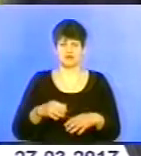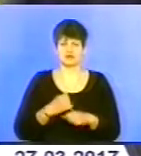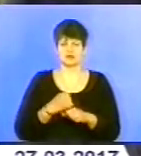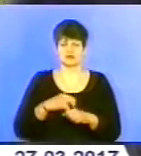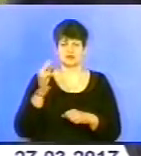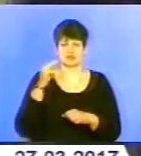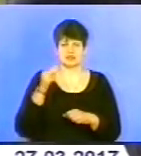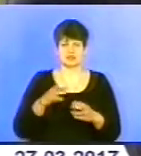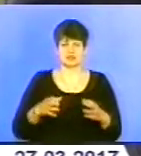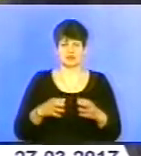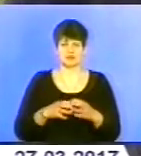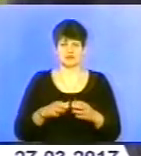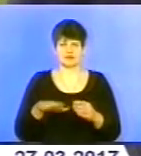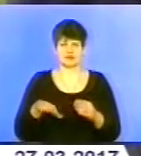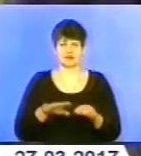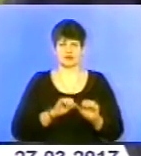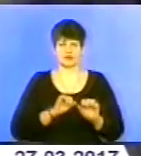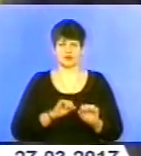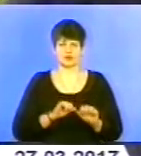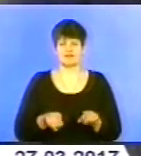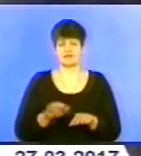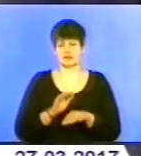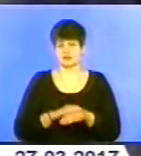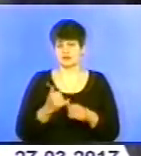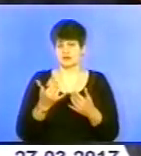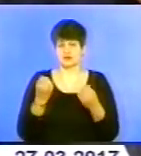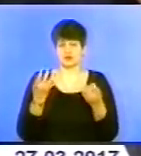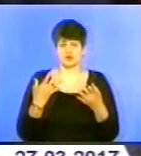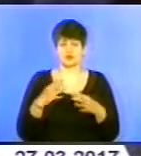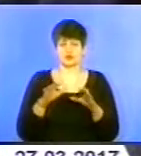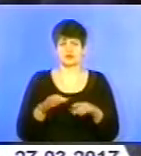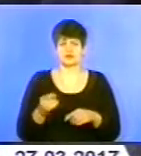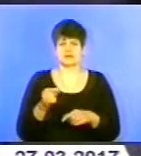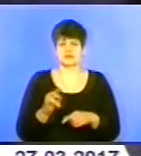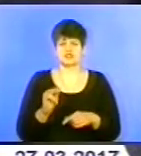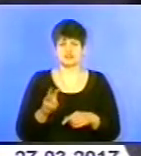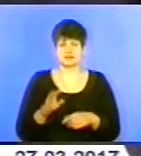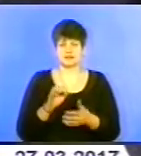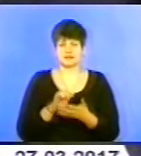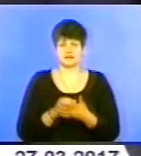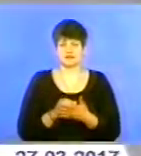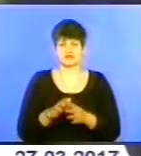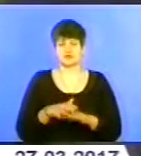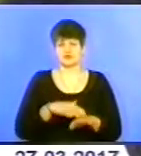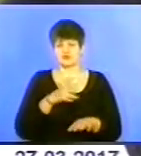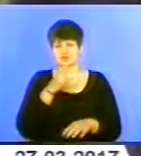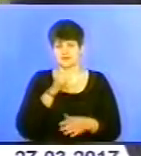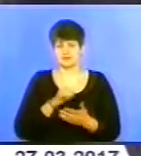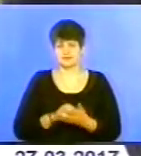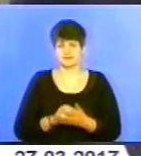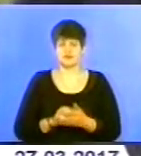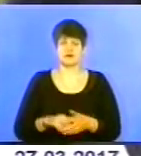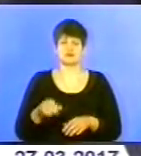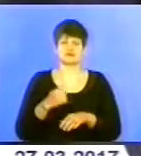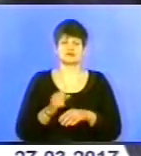навчаннях загонів тероборони. І фактично ми зараз просто узаконили те, чим займаємося вже довший час. Основна задача